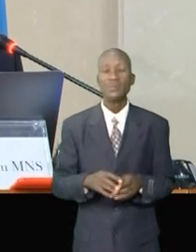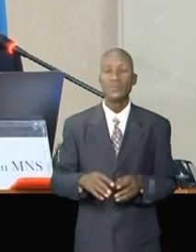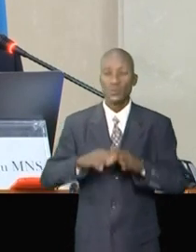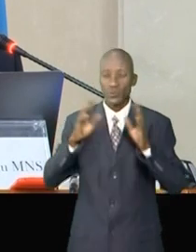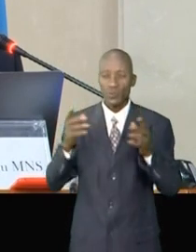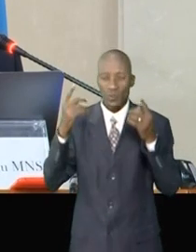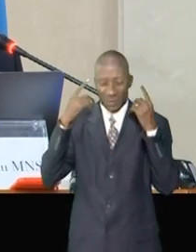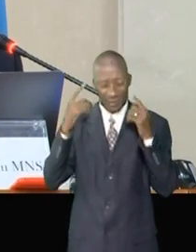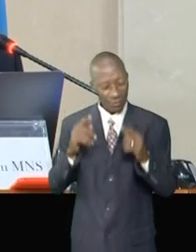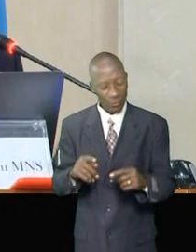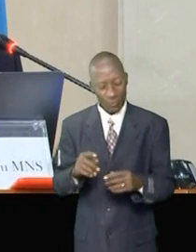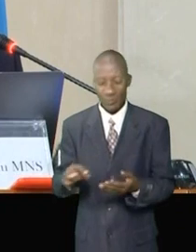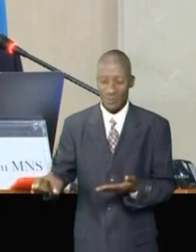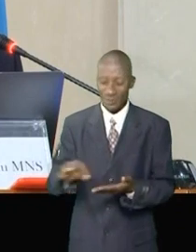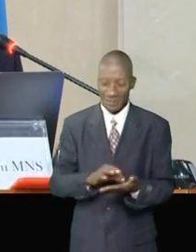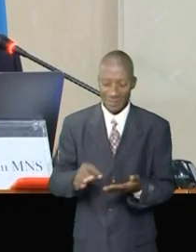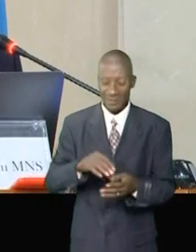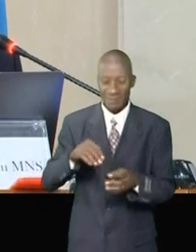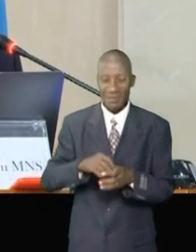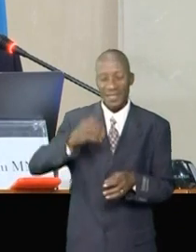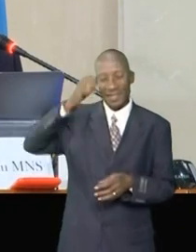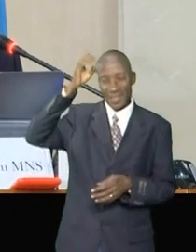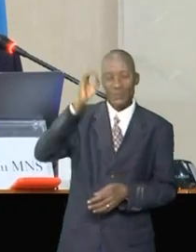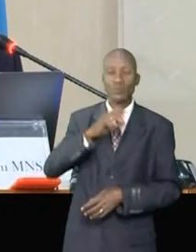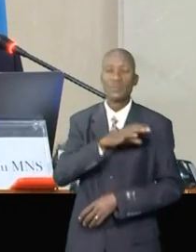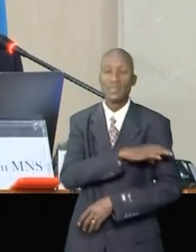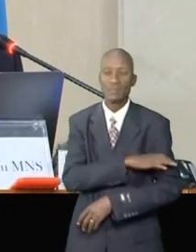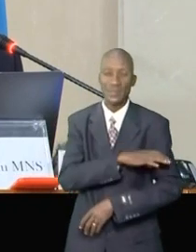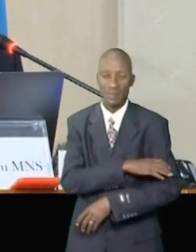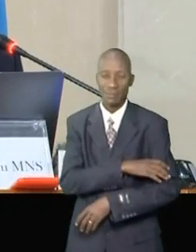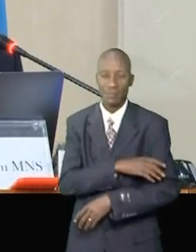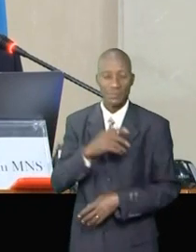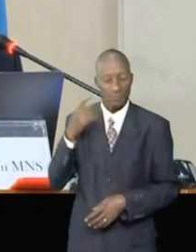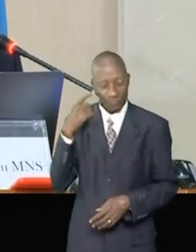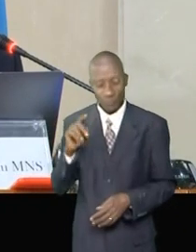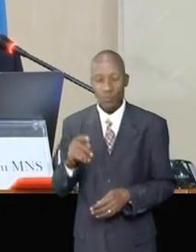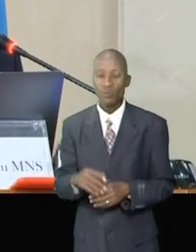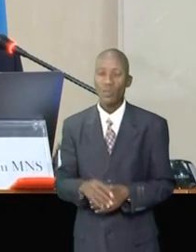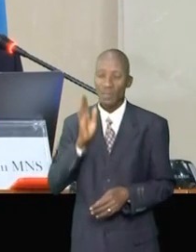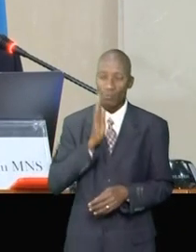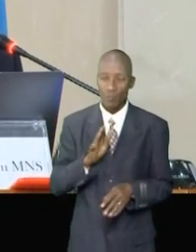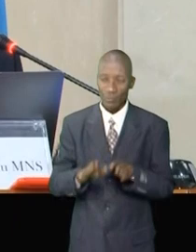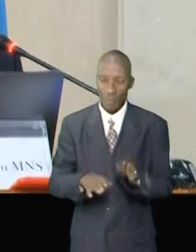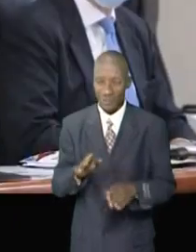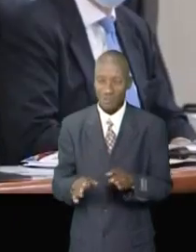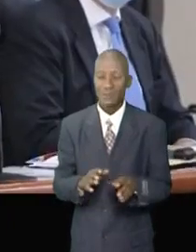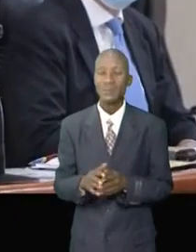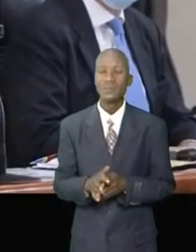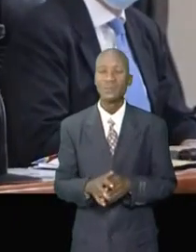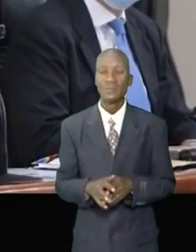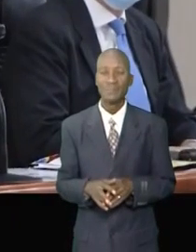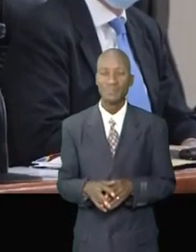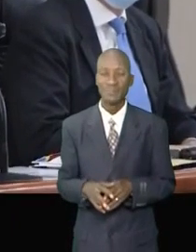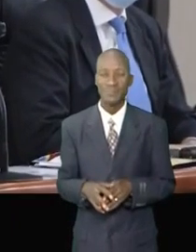de confiance nécessaire à la stabilité régionale et à la coopération mutuellement avantageuse. Pour